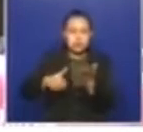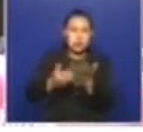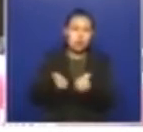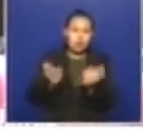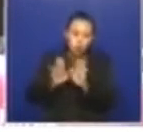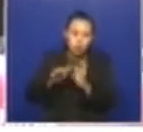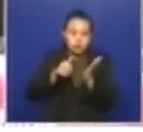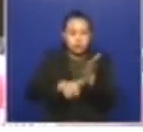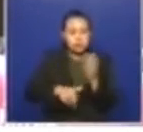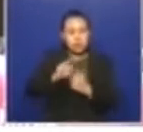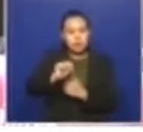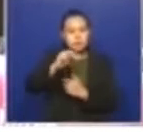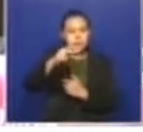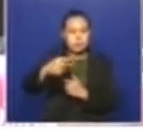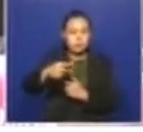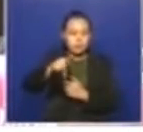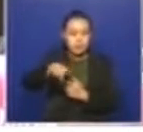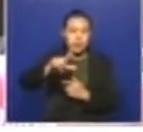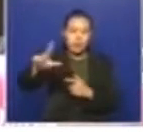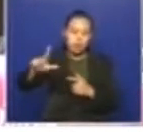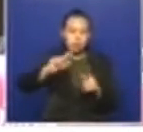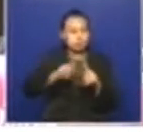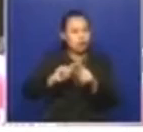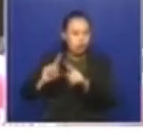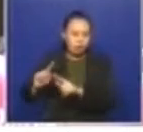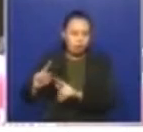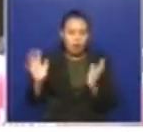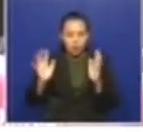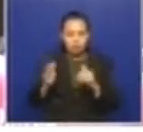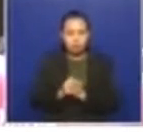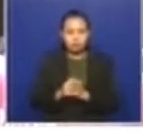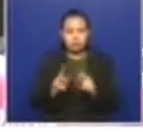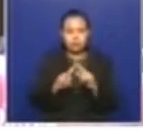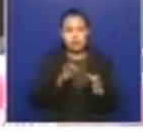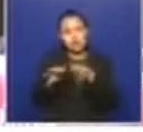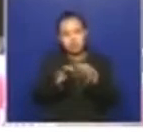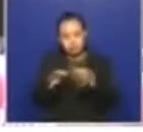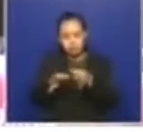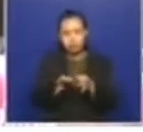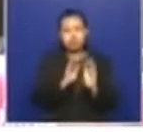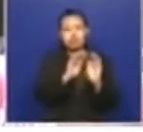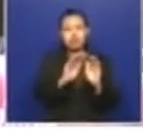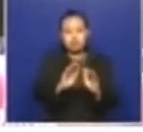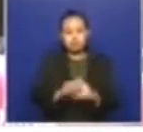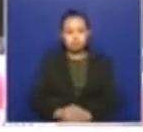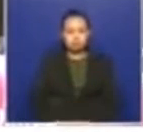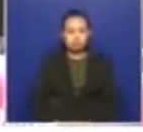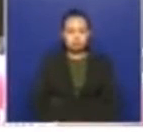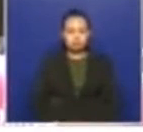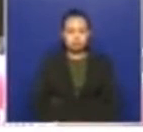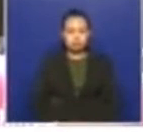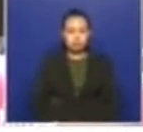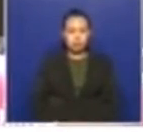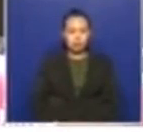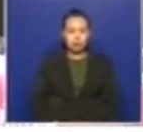ยอะแต่ที่ท่านนำมาอธิบายอ่ะผมอยากฝากท่านว่าท่านพูดไม่ผิดหร